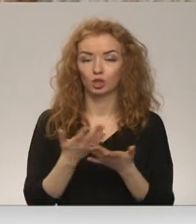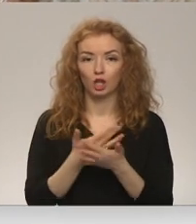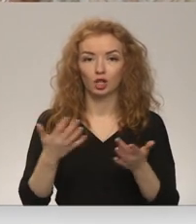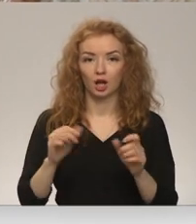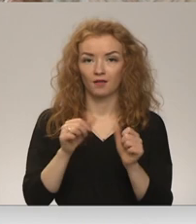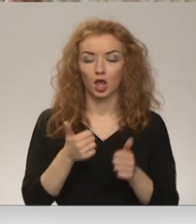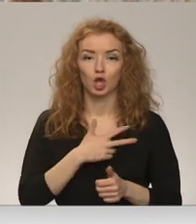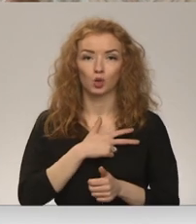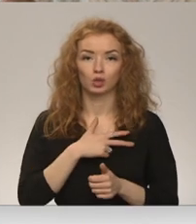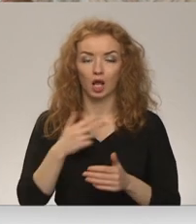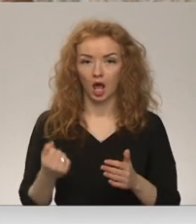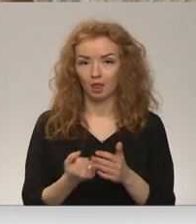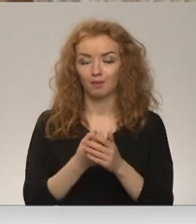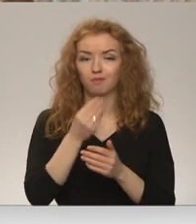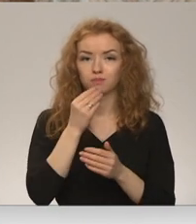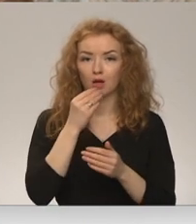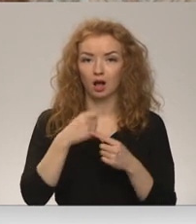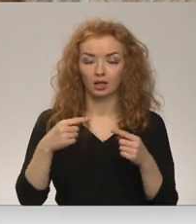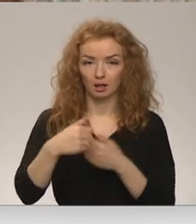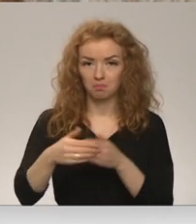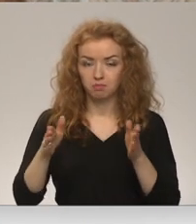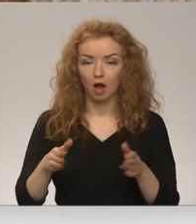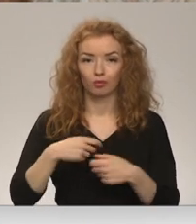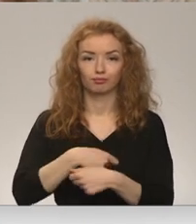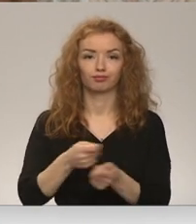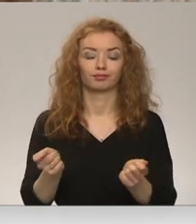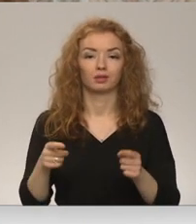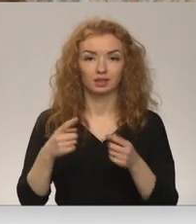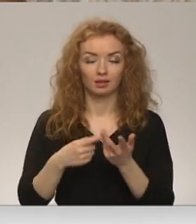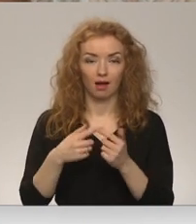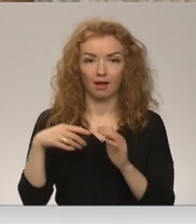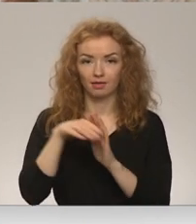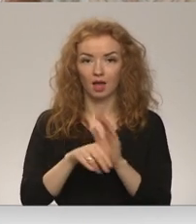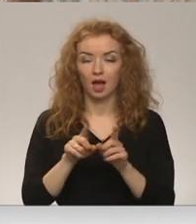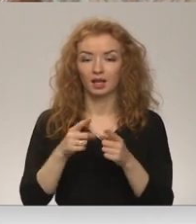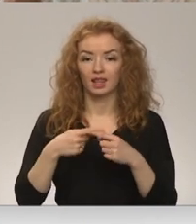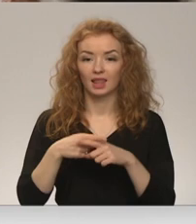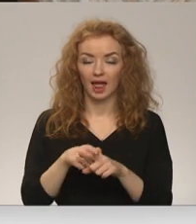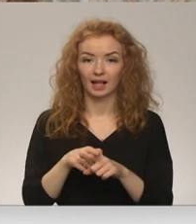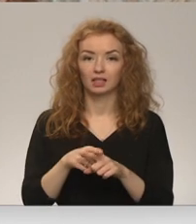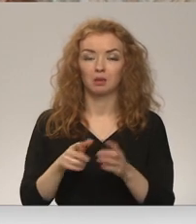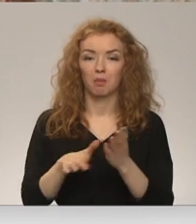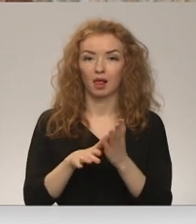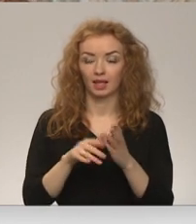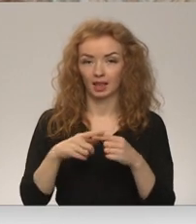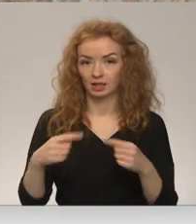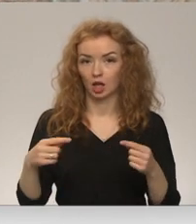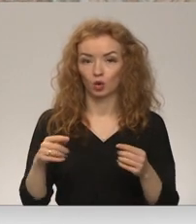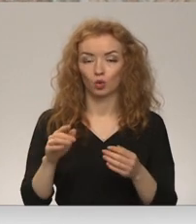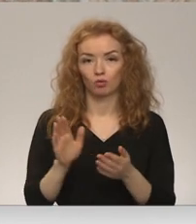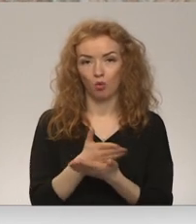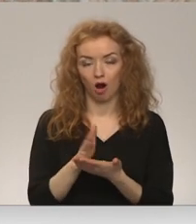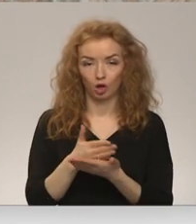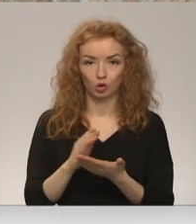sociālo atbalstu, pārtikas paku izdali un tā skaitā tehnisko palīgu līdzekļu noformēšanu, ja